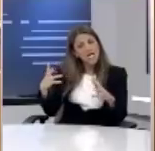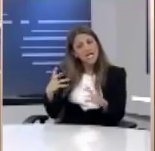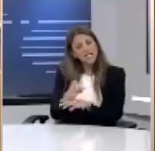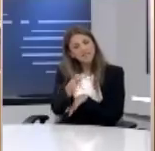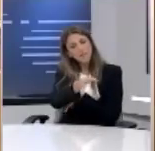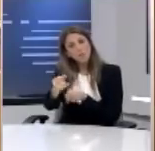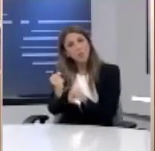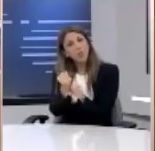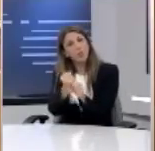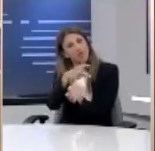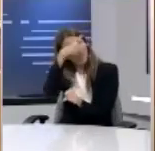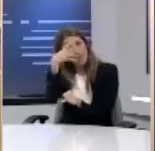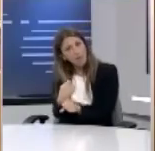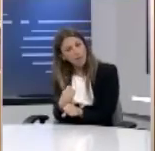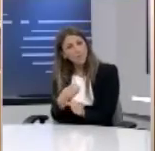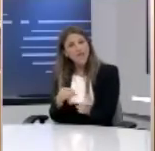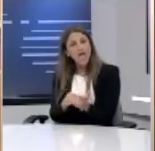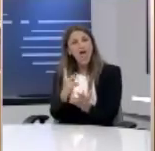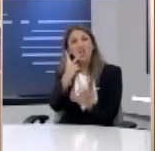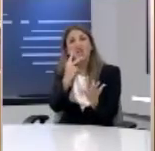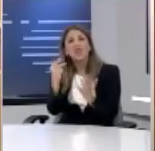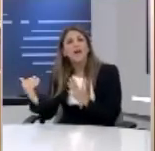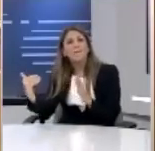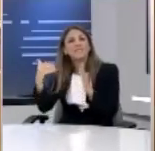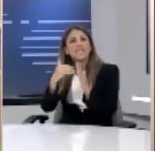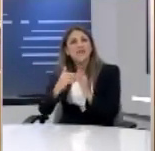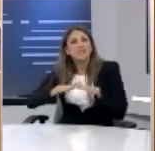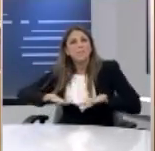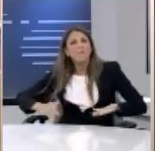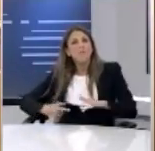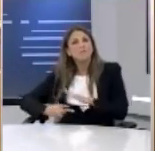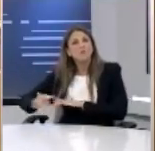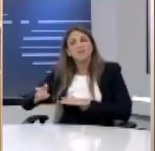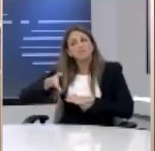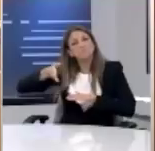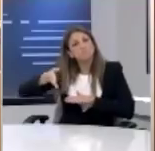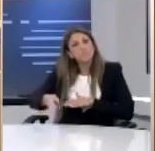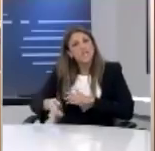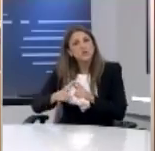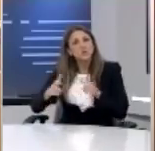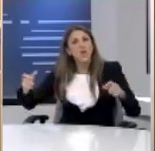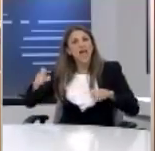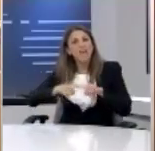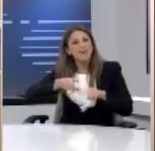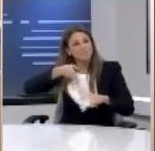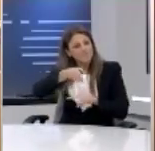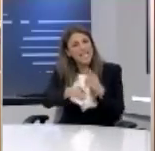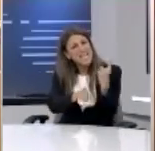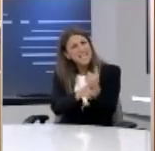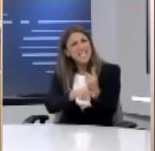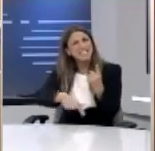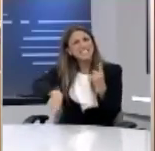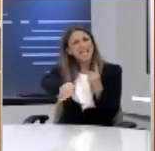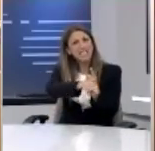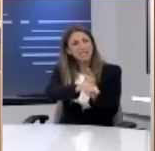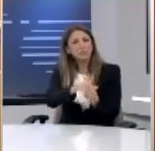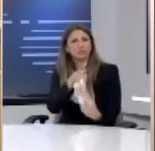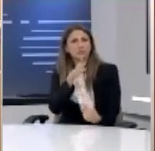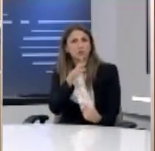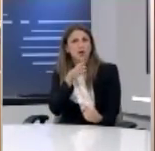12.500 προσφυγόπουλα μπήκαν στα ελληνικά σχολεία, σε ειδικές τάξεις υποδοχής. Δημιουργήθηκαν